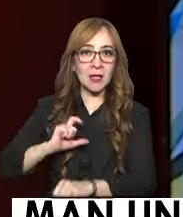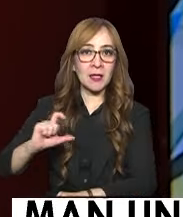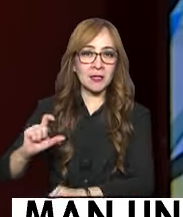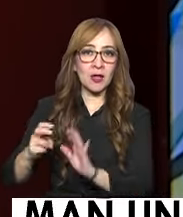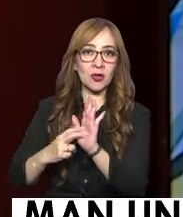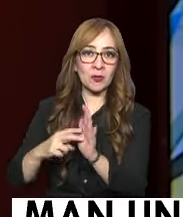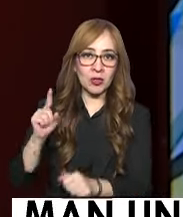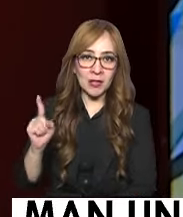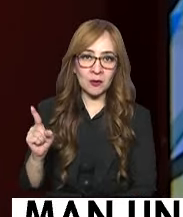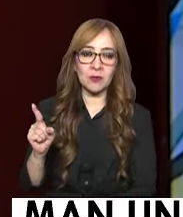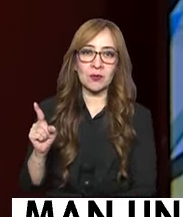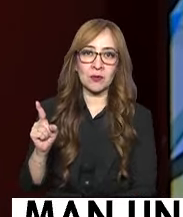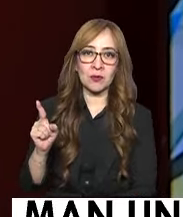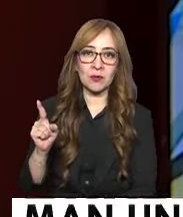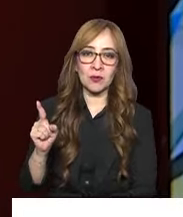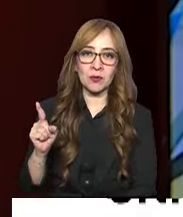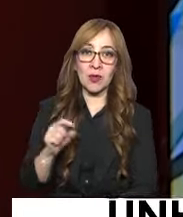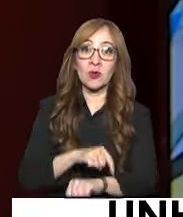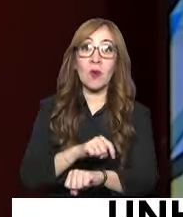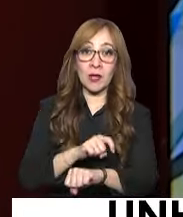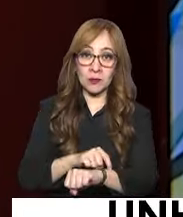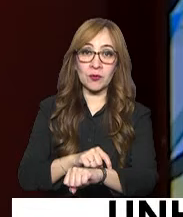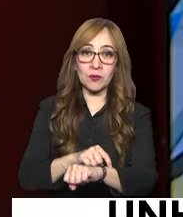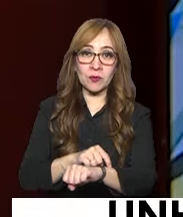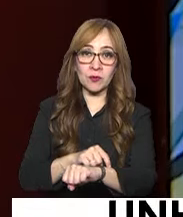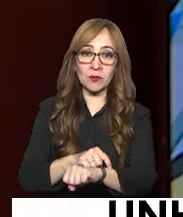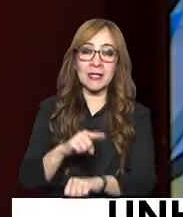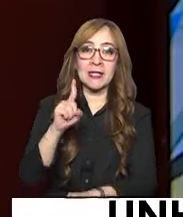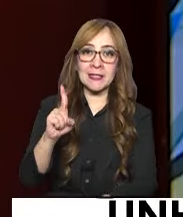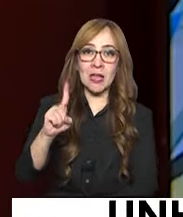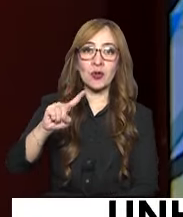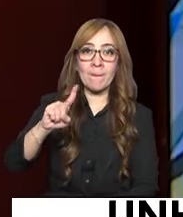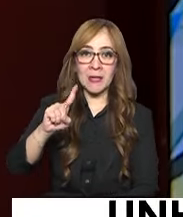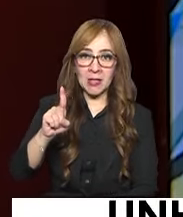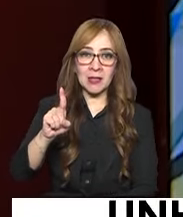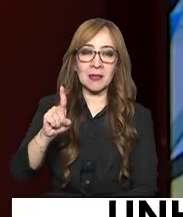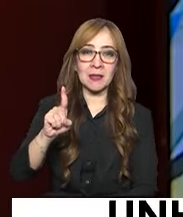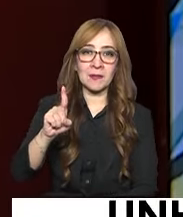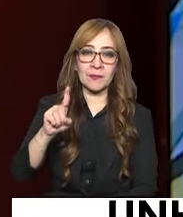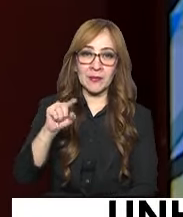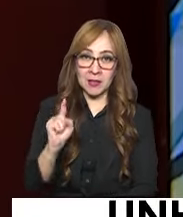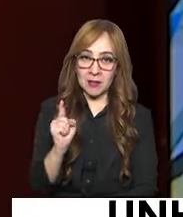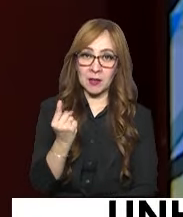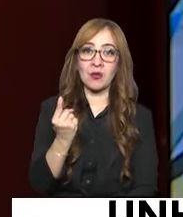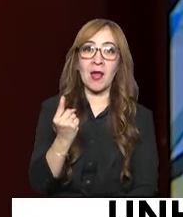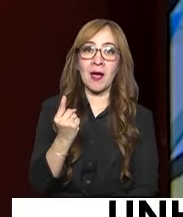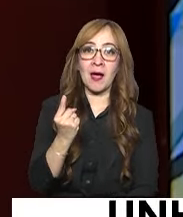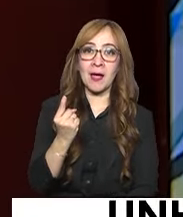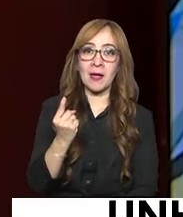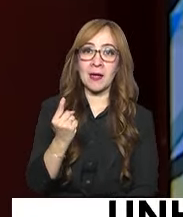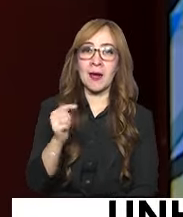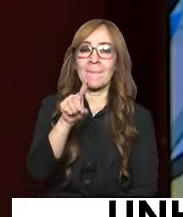urut 1 waktu Anda bertanya 1 menit dimulai ketika Anda